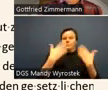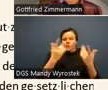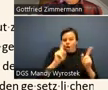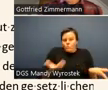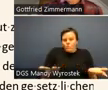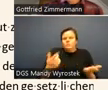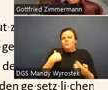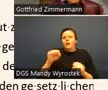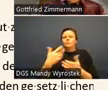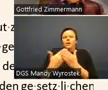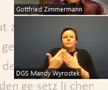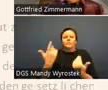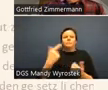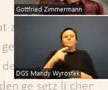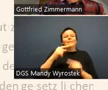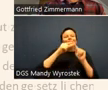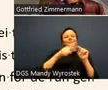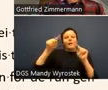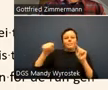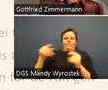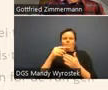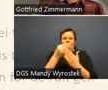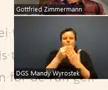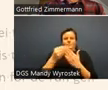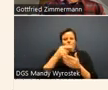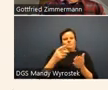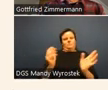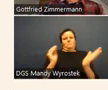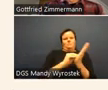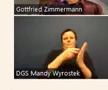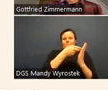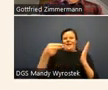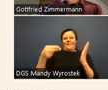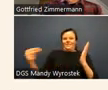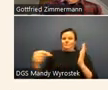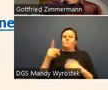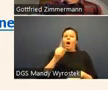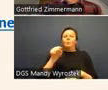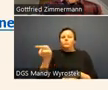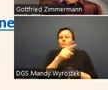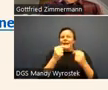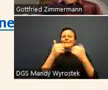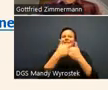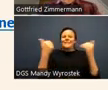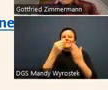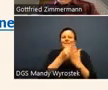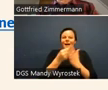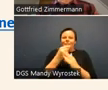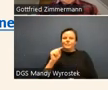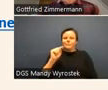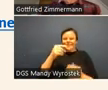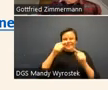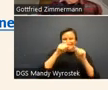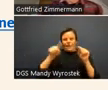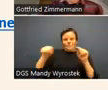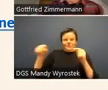diese kleinen Punkte. Ich mache mal den Zoom ein bisschen größer. Ich kann auch den Zoom verstellen und dann wird